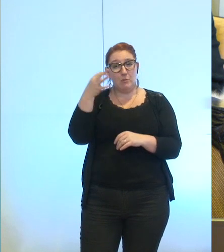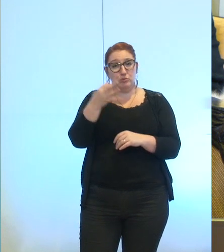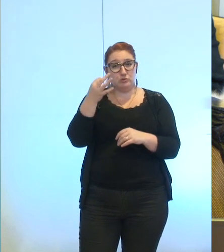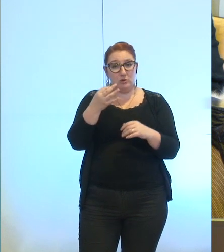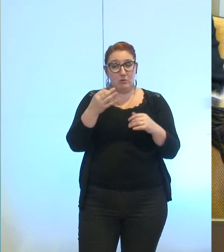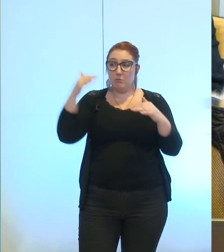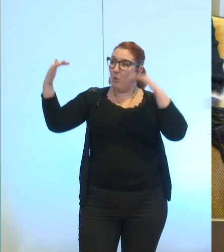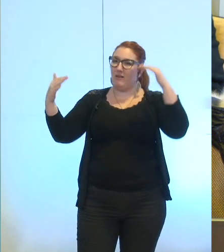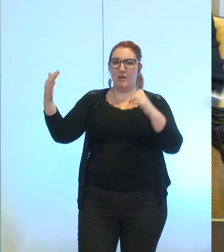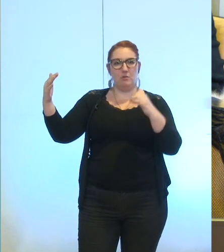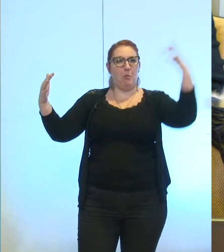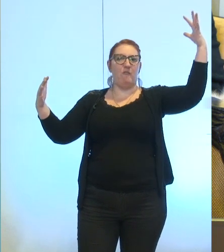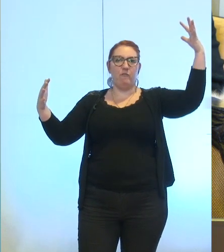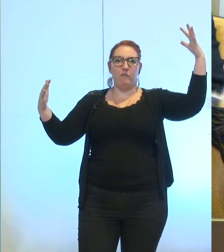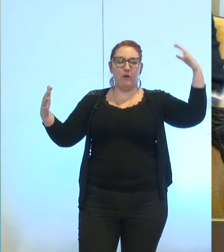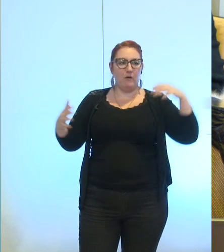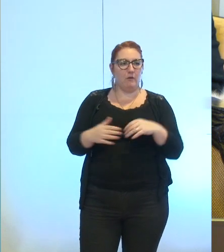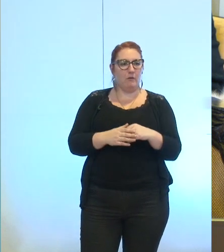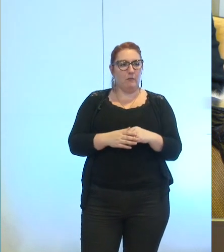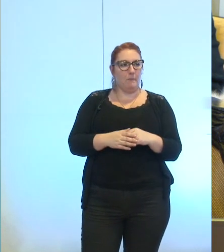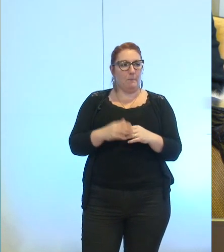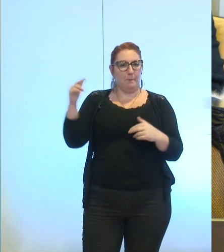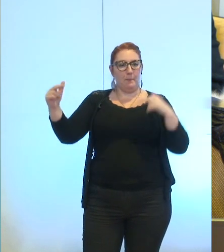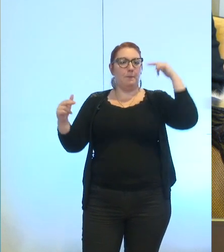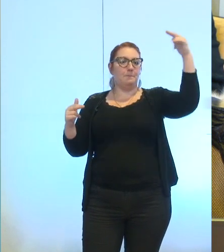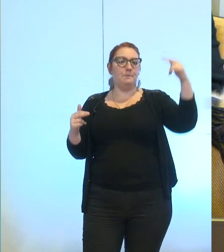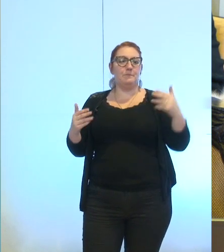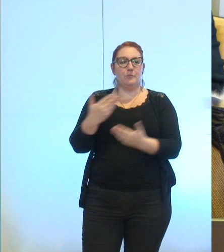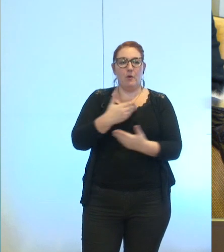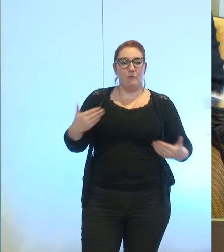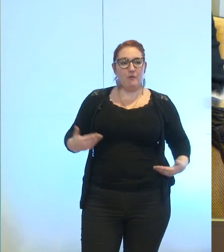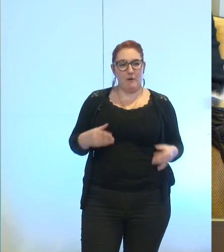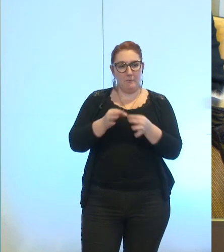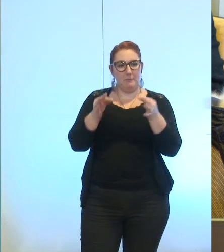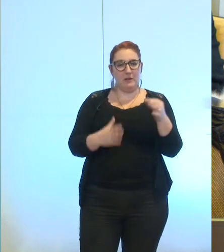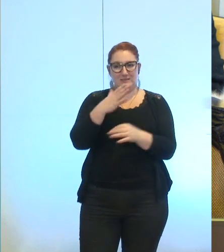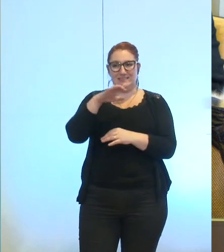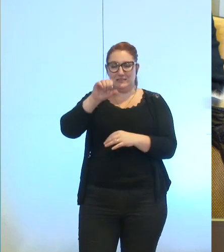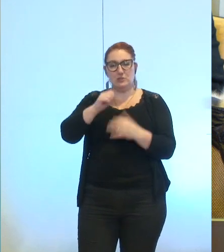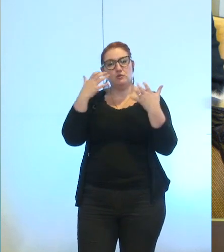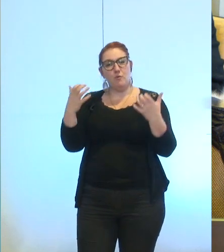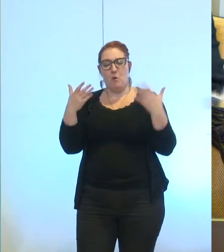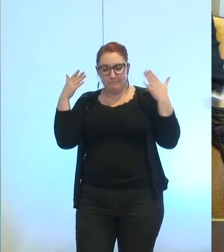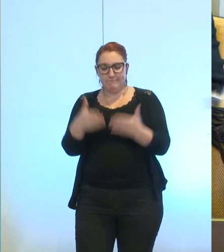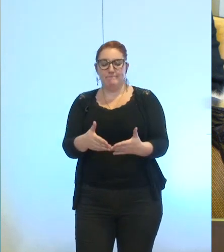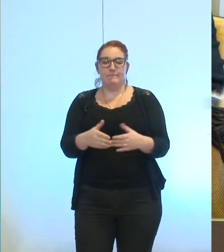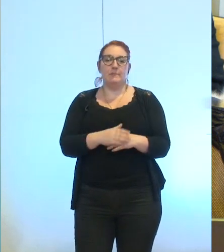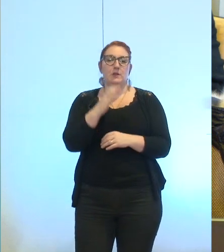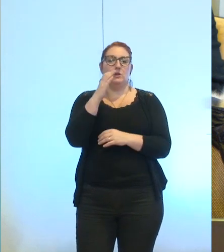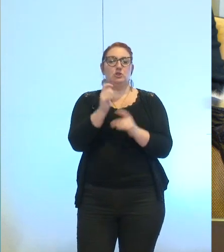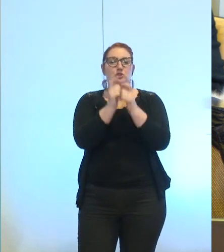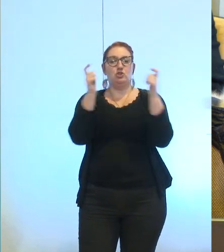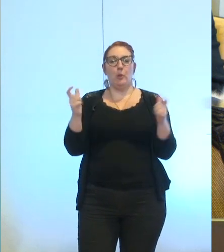que la moyenne enfin je souhaite m'arrêter sur le bilan du CCAS le Centre Communal